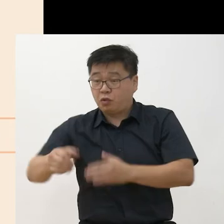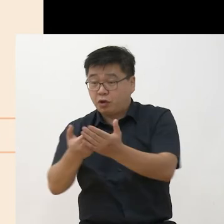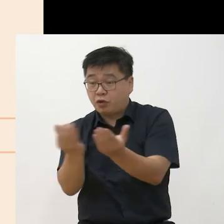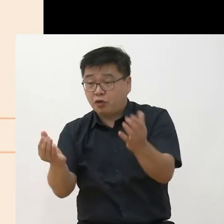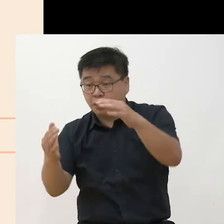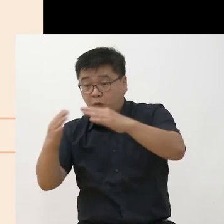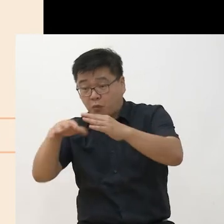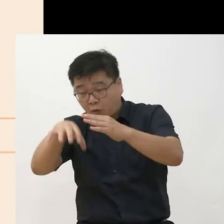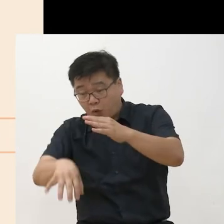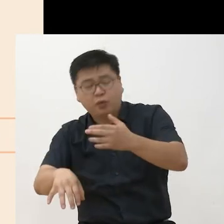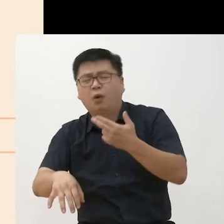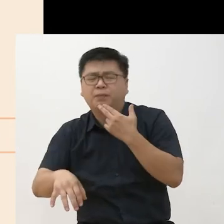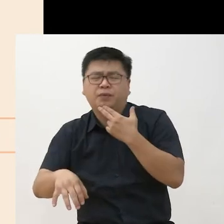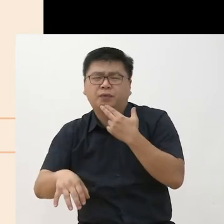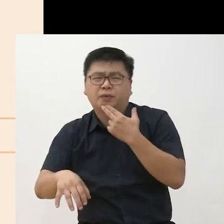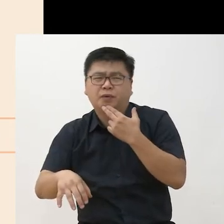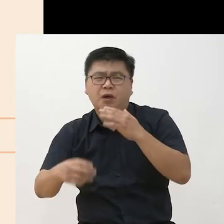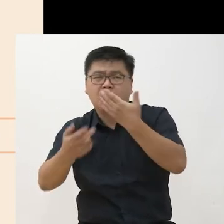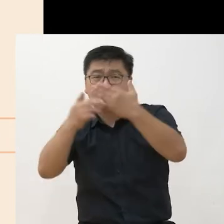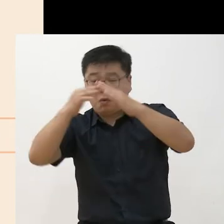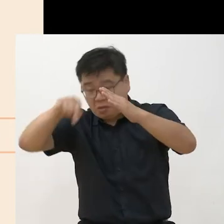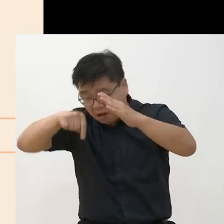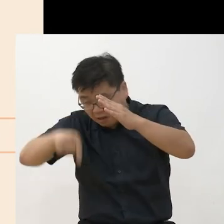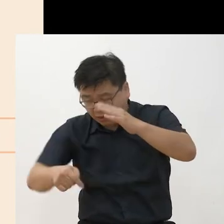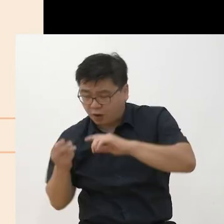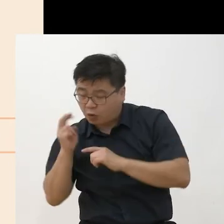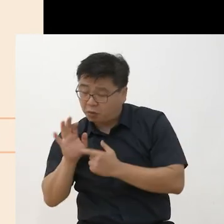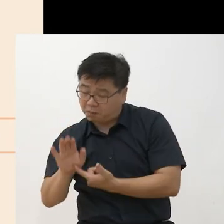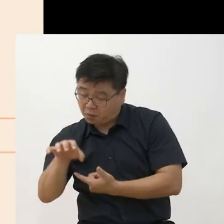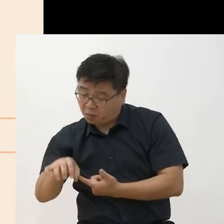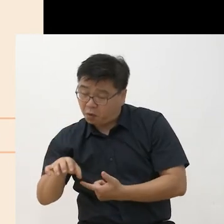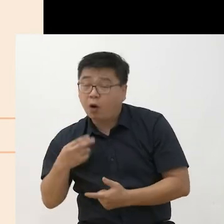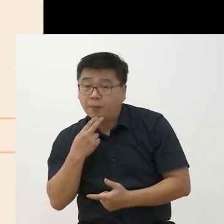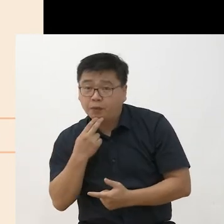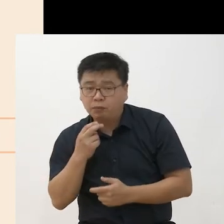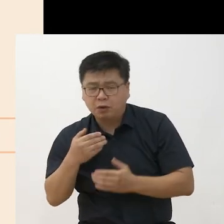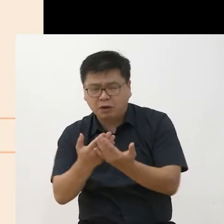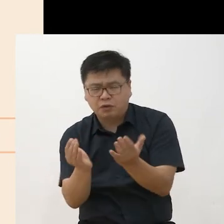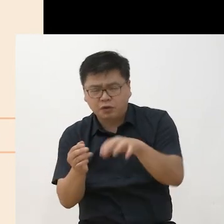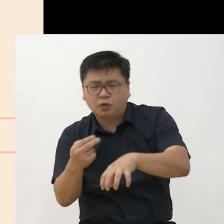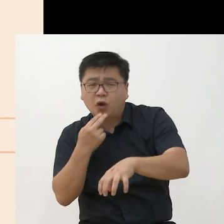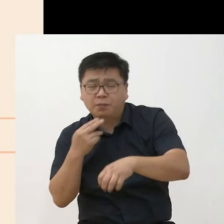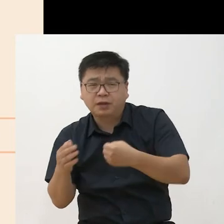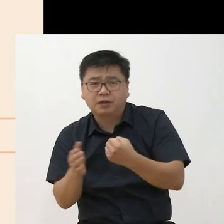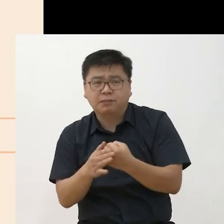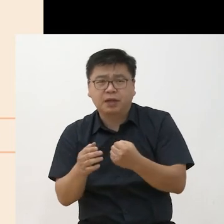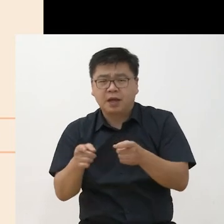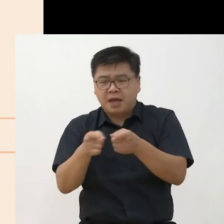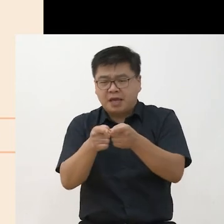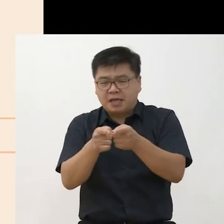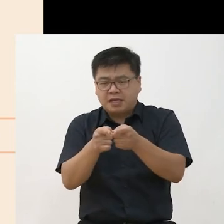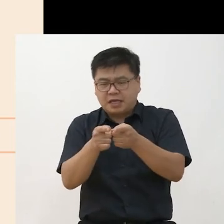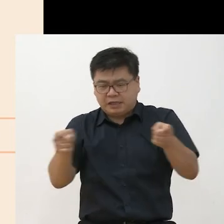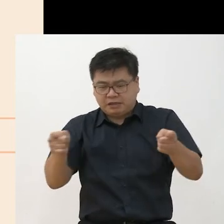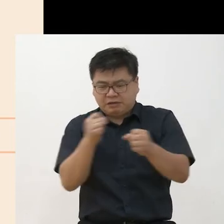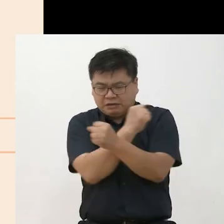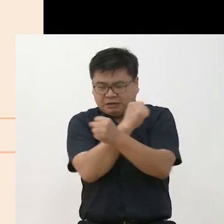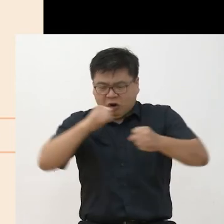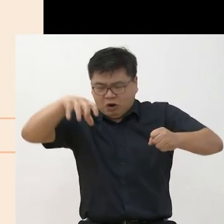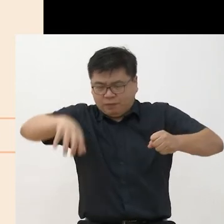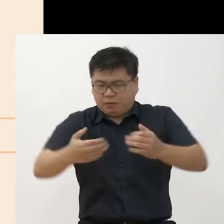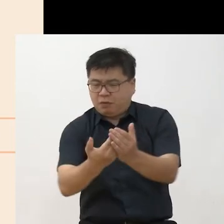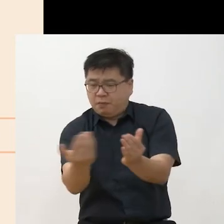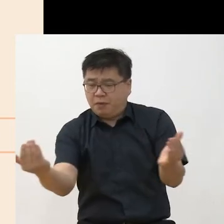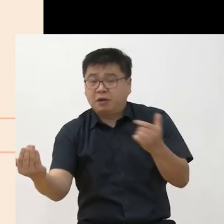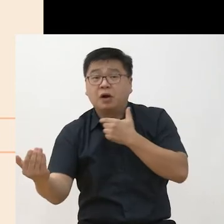있지 않습니다. 따라서 병원 로비나 정원을 활용한 프로그램을 선호하고 있습니다. 시설